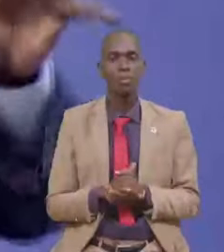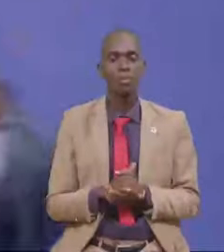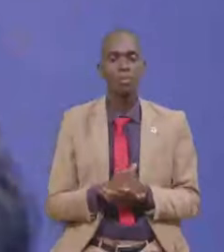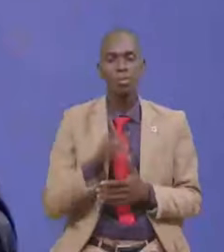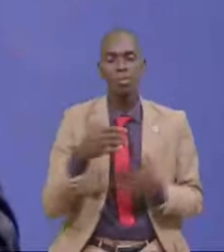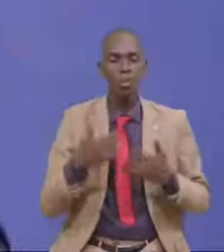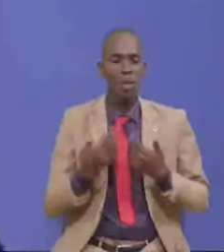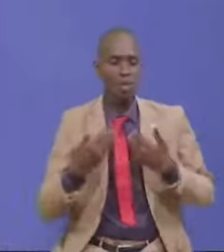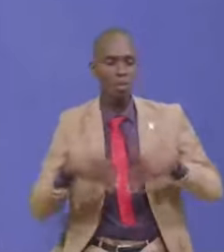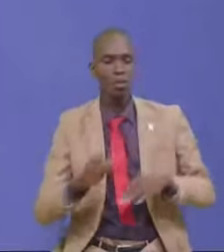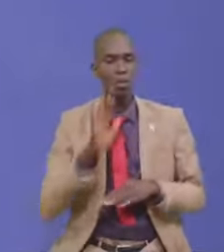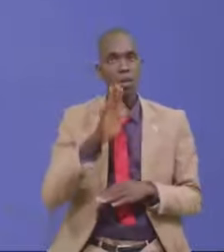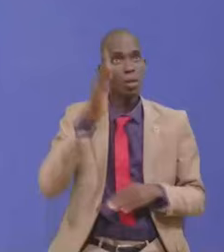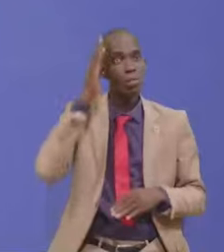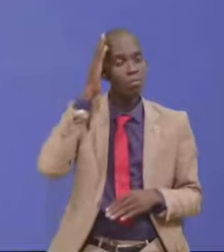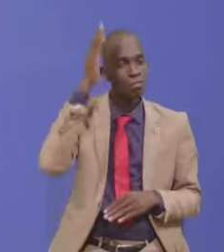ta destinée.